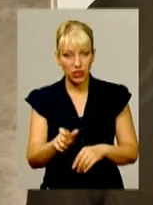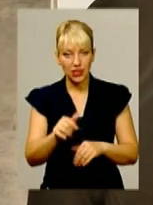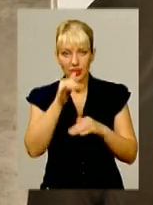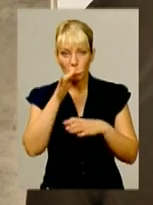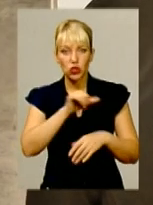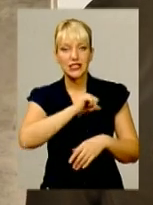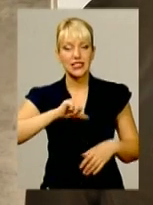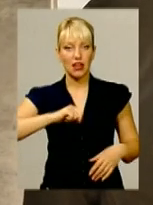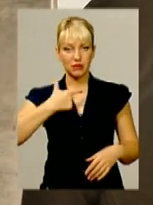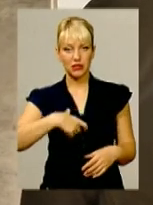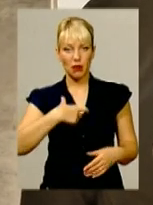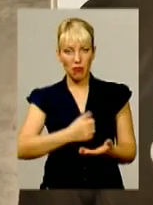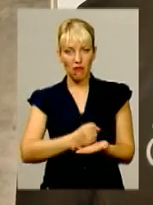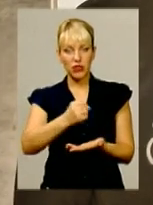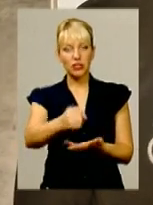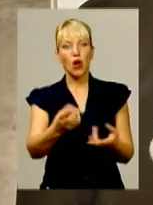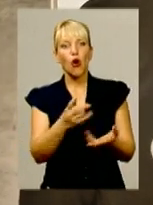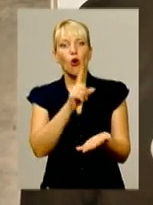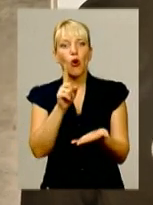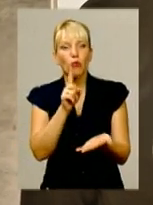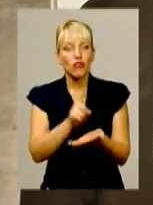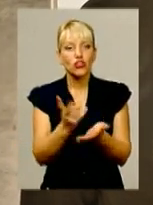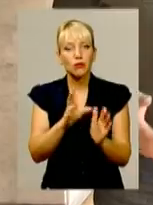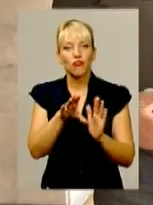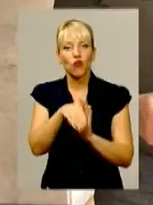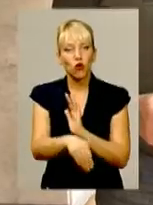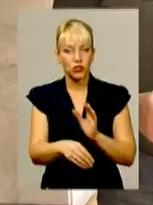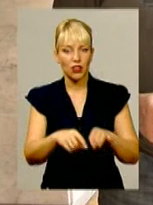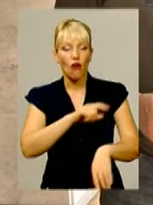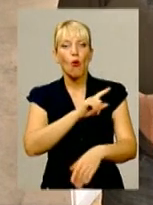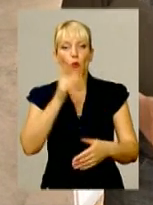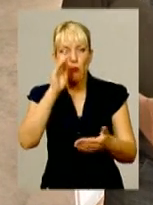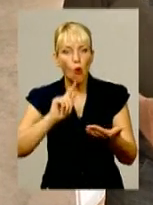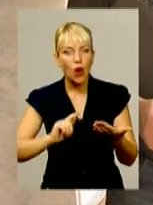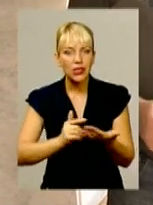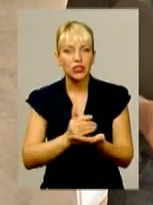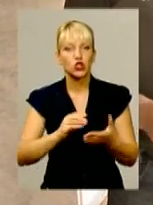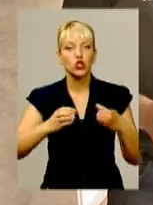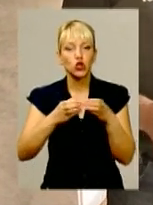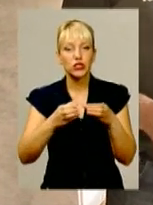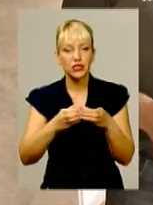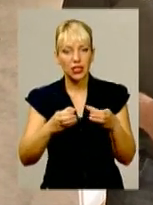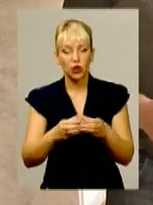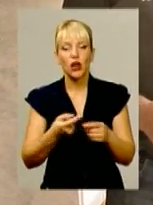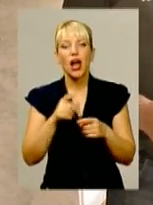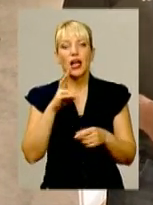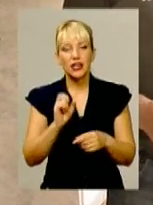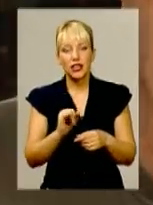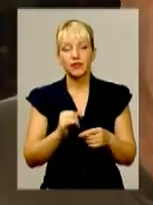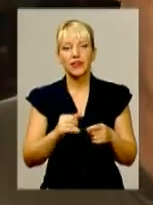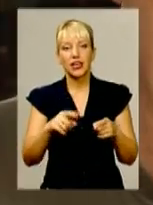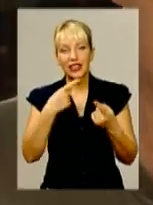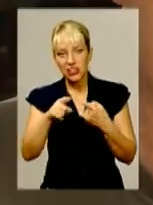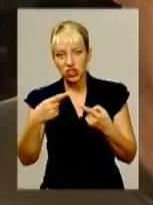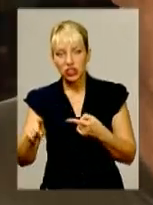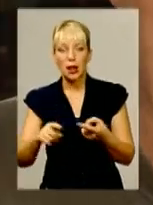бути самовисованцями. І обов'язково треба йти від якоїсь політичної сили. Втім, після такого демаршу соратників, інші майданівці прийняли